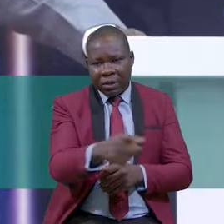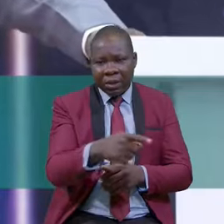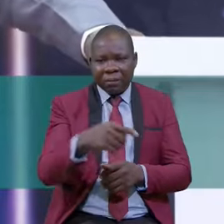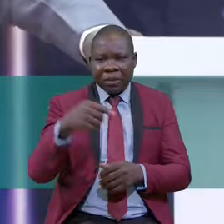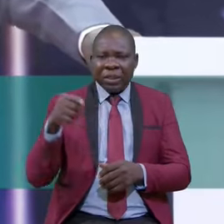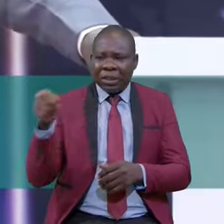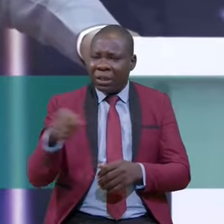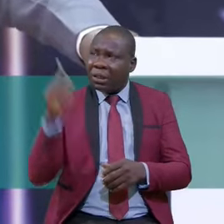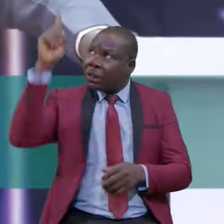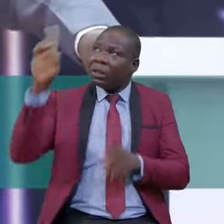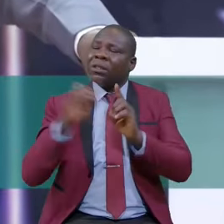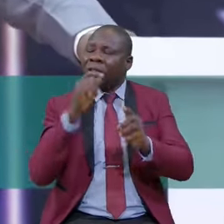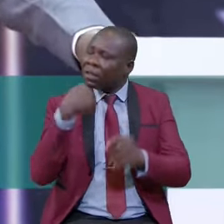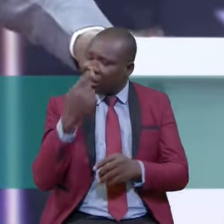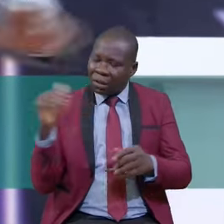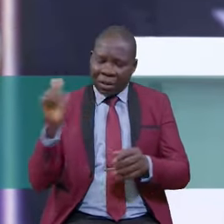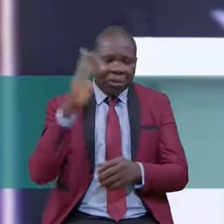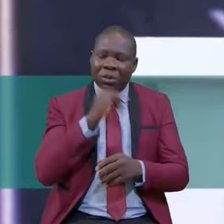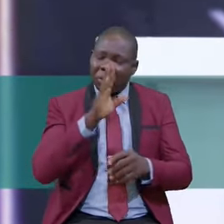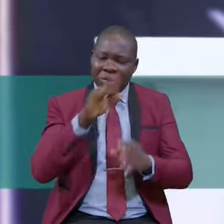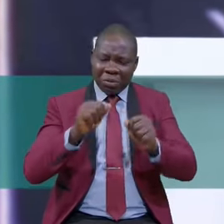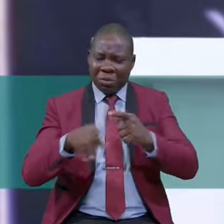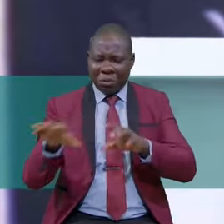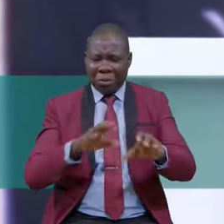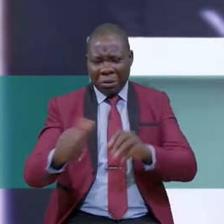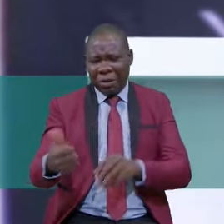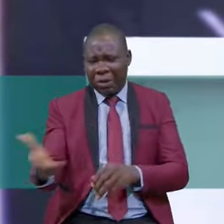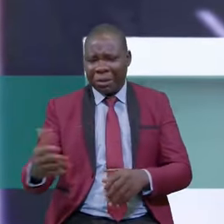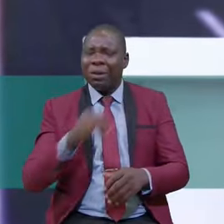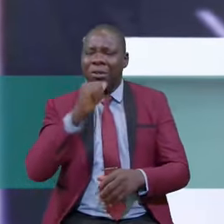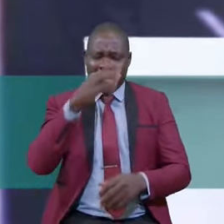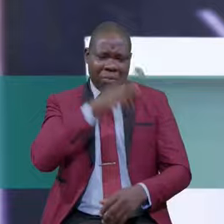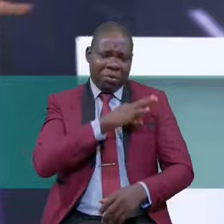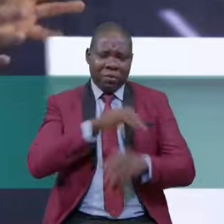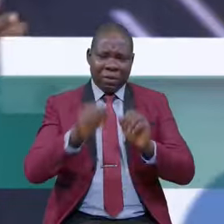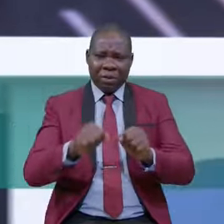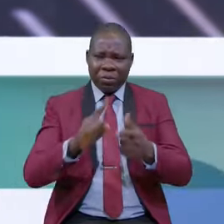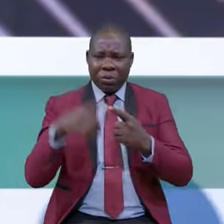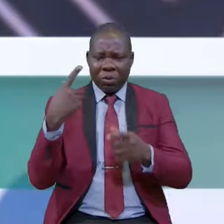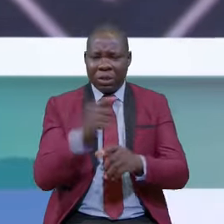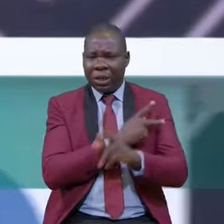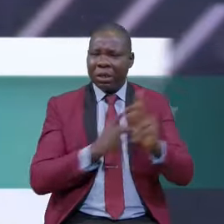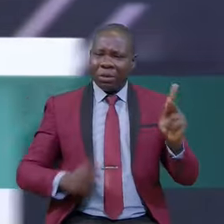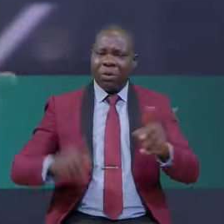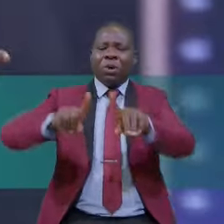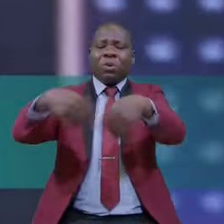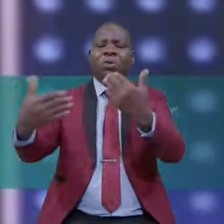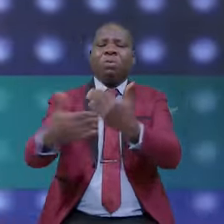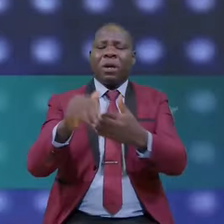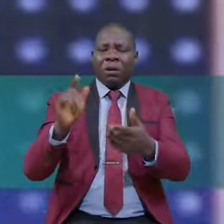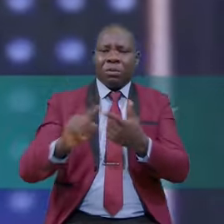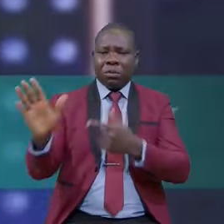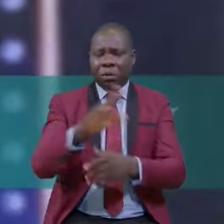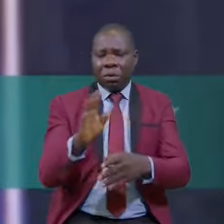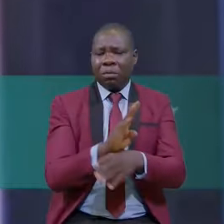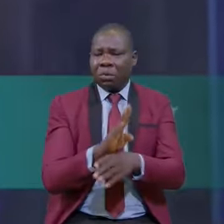vais les mettre de côté, les chasser, retourner dans vos, à votre rivière pour recruter d'autres. Non, il était resté avec eux. Et